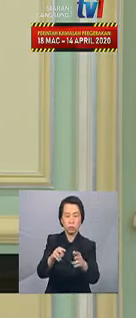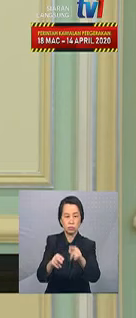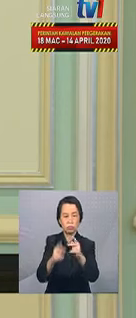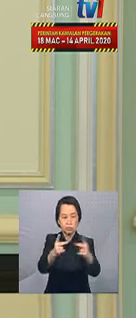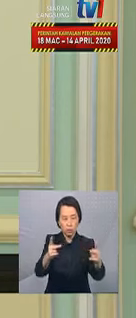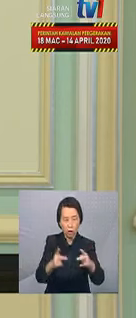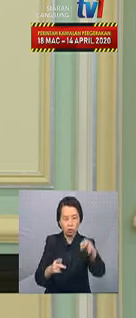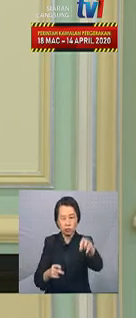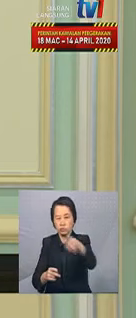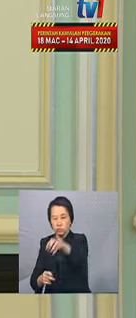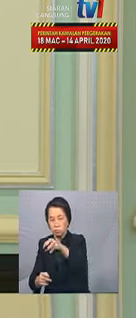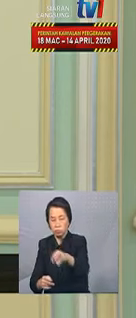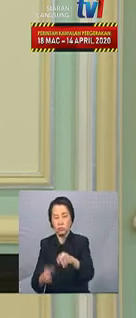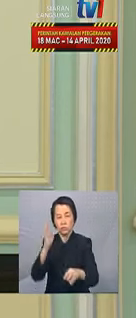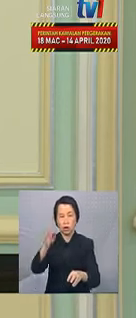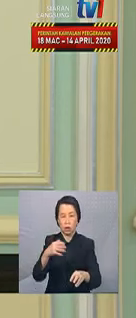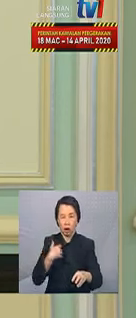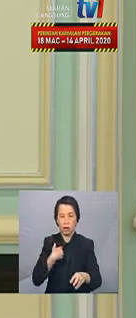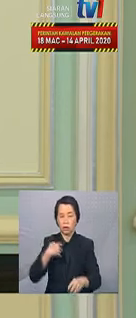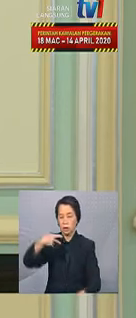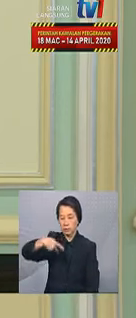yang akan dikenakan